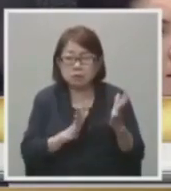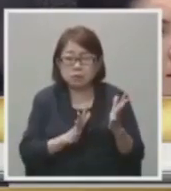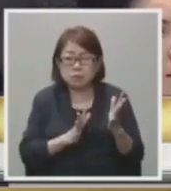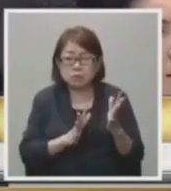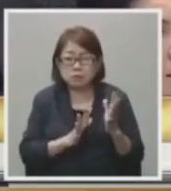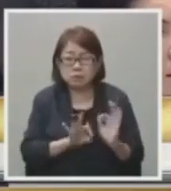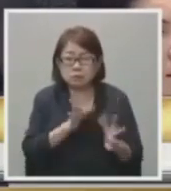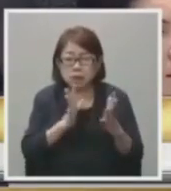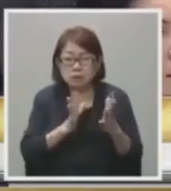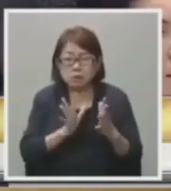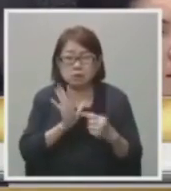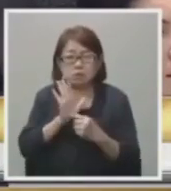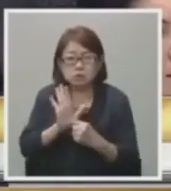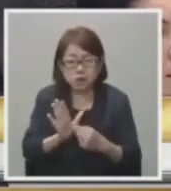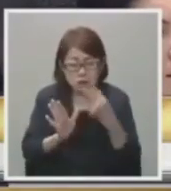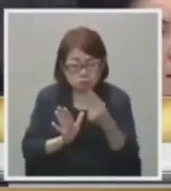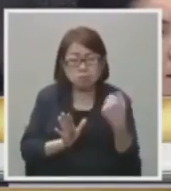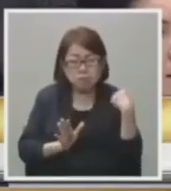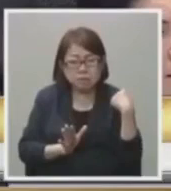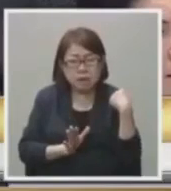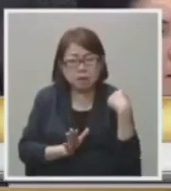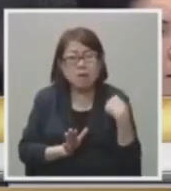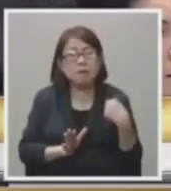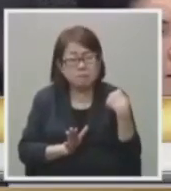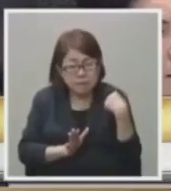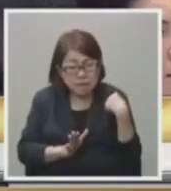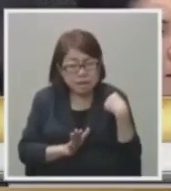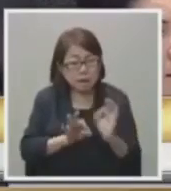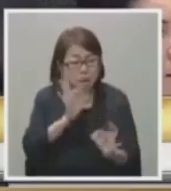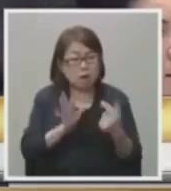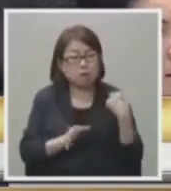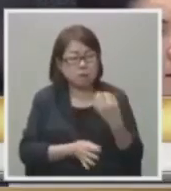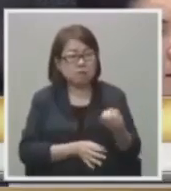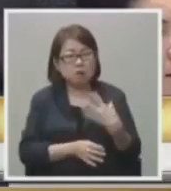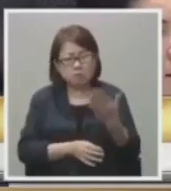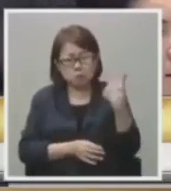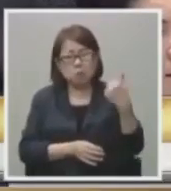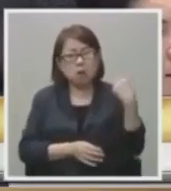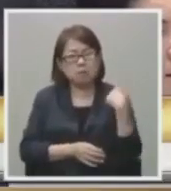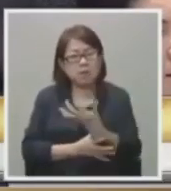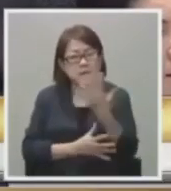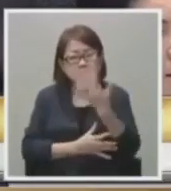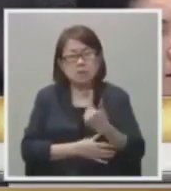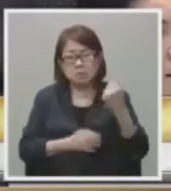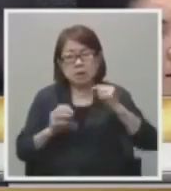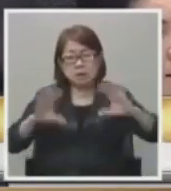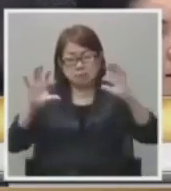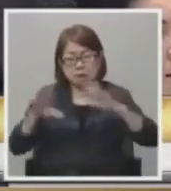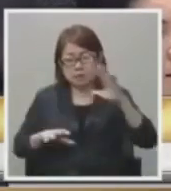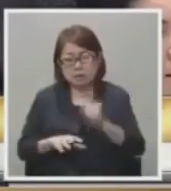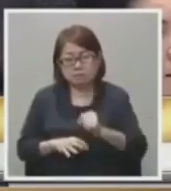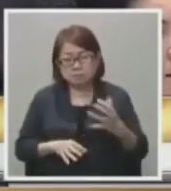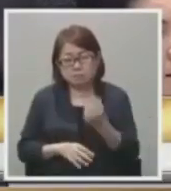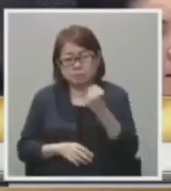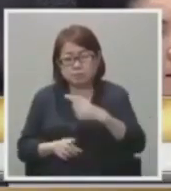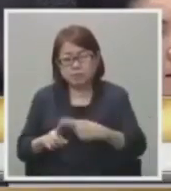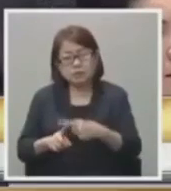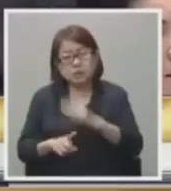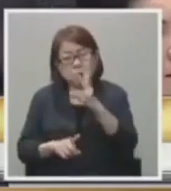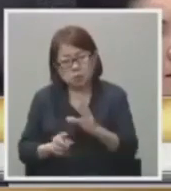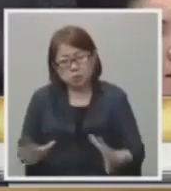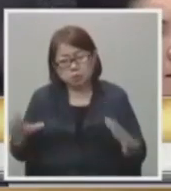ไหร่มีการโชว์เผายาเสพติดช่วยแจ้งหน่อยแต่ก่อนผมเห็นข่าวนะครับมีรัฐบาลที่เขาจัดการเด็ดขาด6เดือนเผาที6เดือนเผ